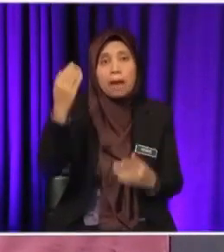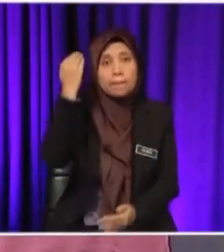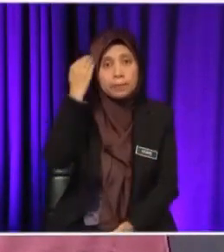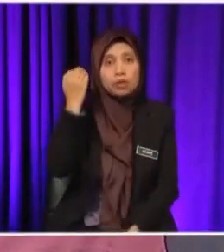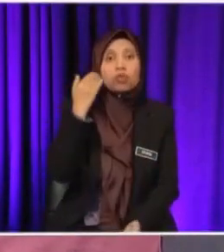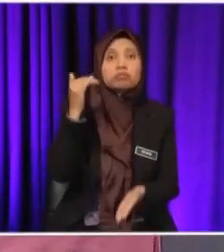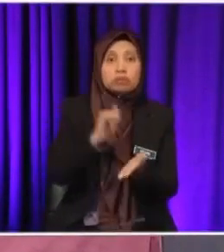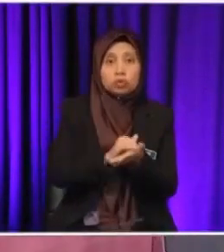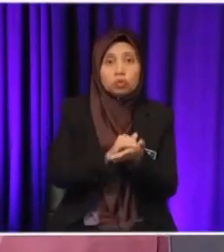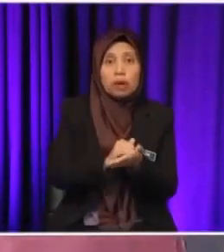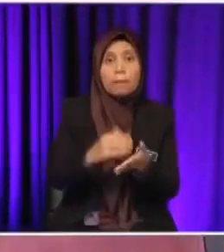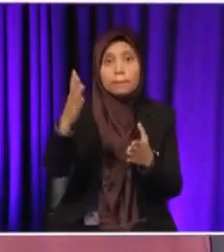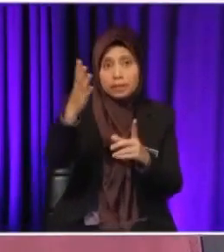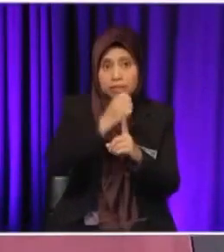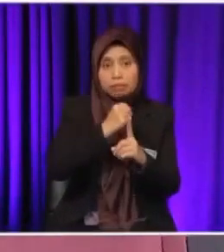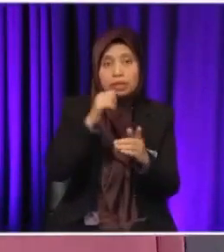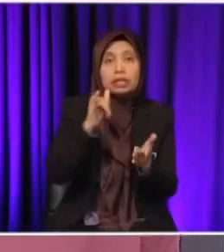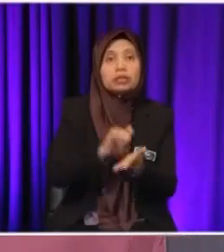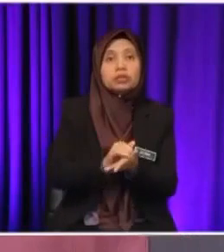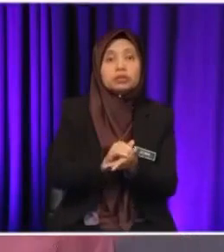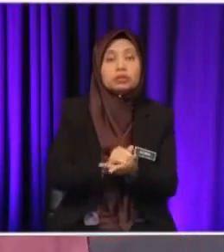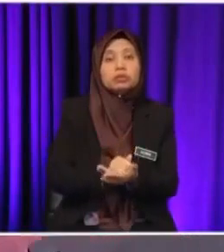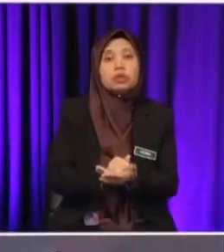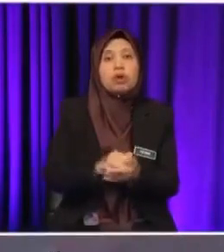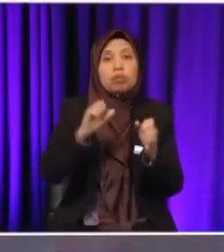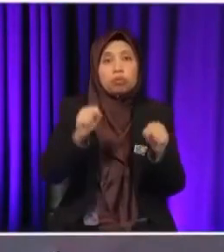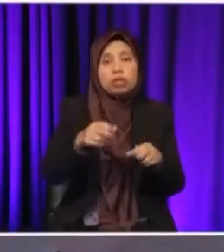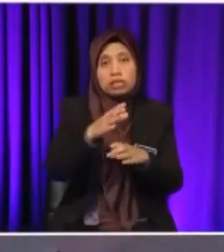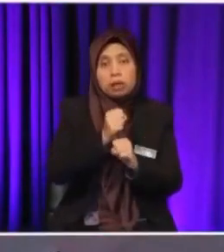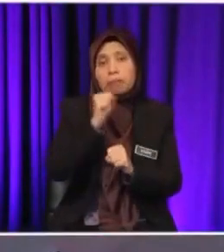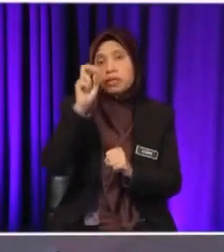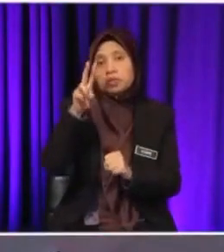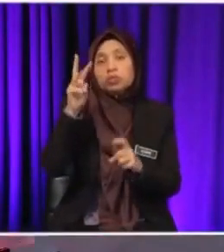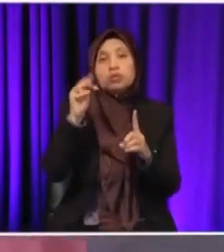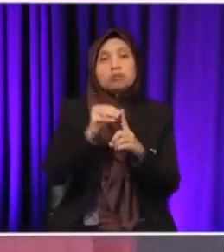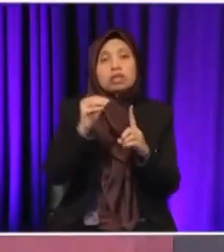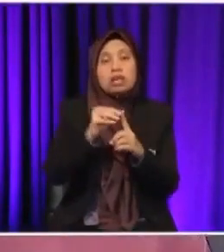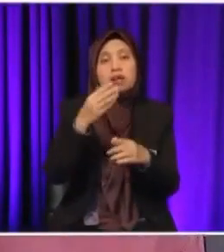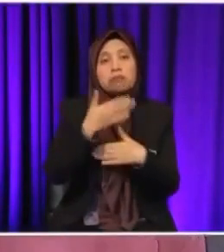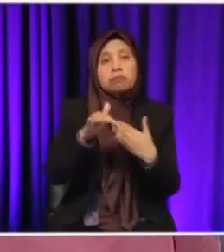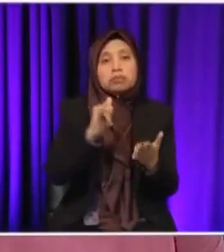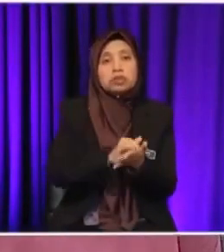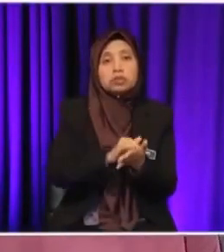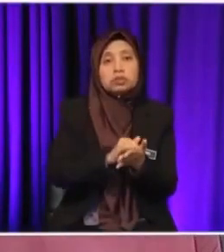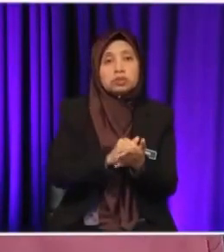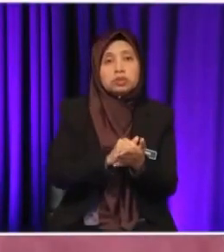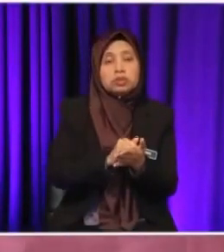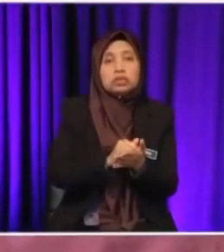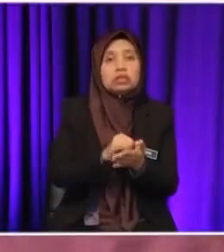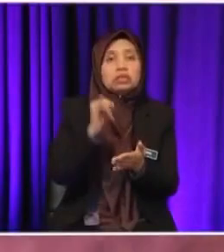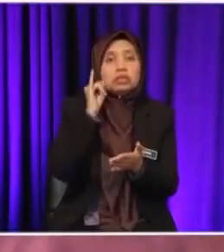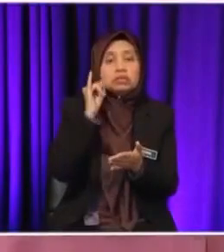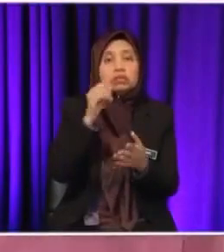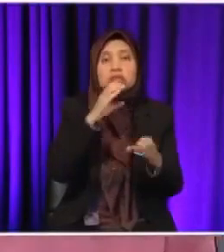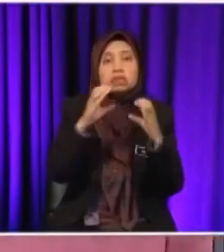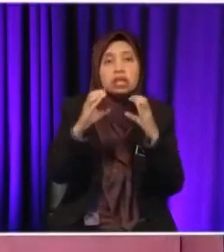peguam itu, pencapaian peguam tersebut. Okey, boleh dapat 2 markah di sini. Kemudian kita lihat Izan mengatakan